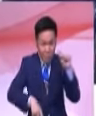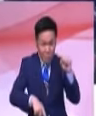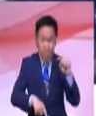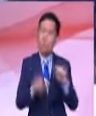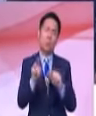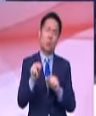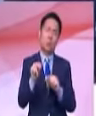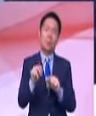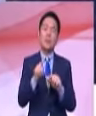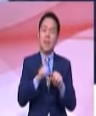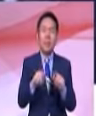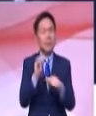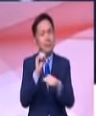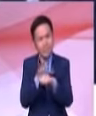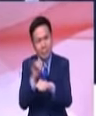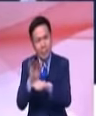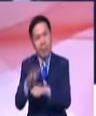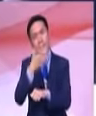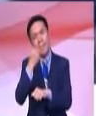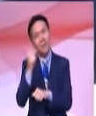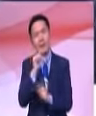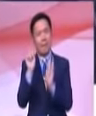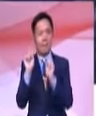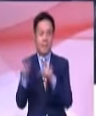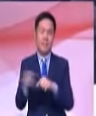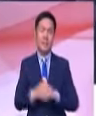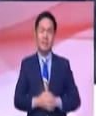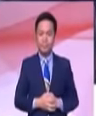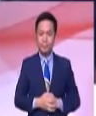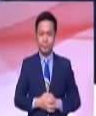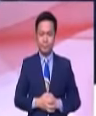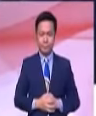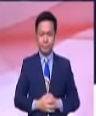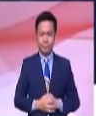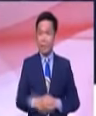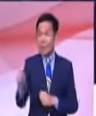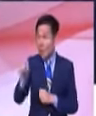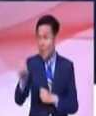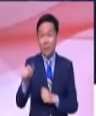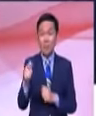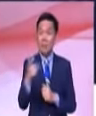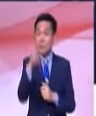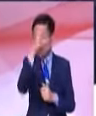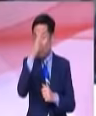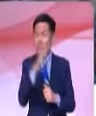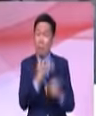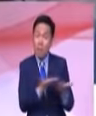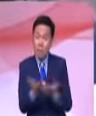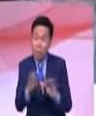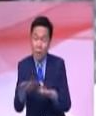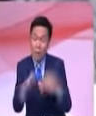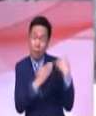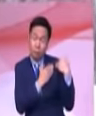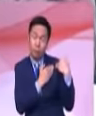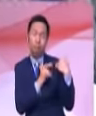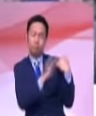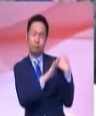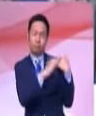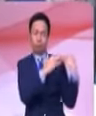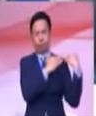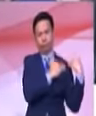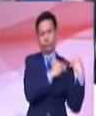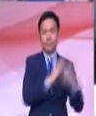tidak digalakkan, itu saja. Yeah? Jadi okay. Macam kalau ibu-ibu bergerak sendiri, itu tanggungjawab mereka sendiri. Tanggungjawab mereka sendiri lah. Sebelum ini,